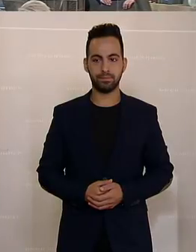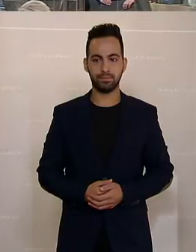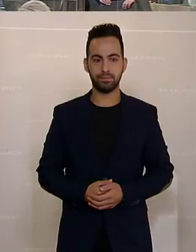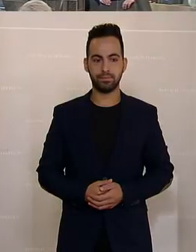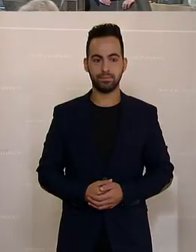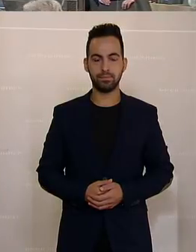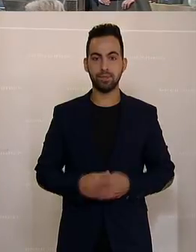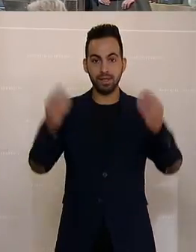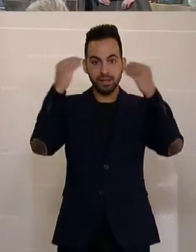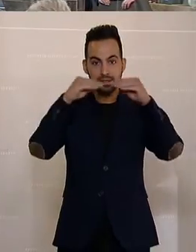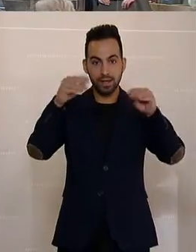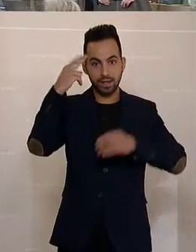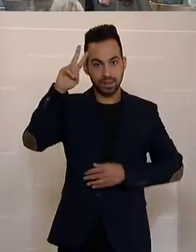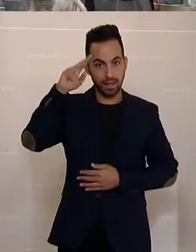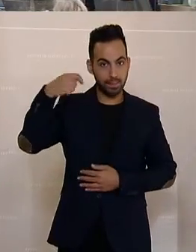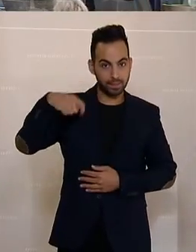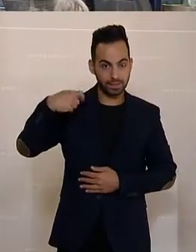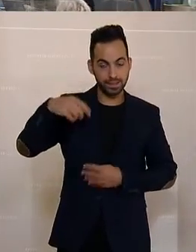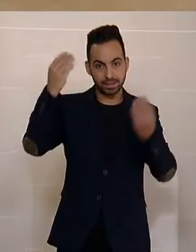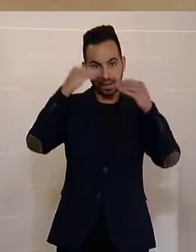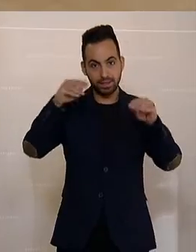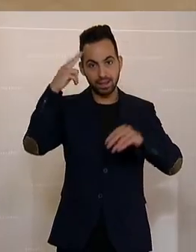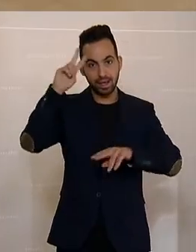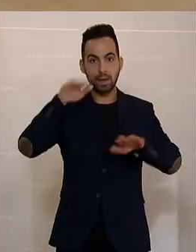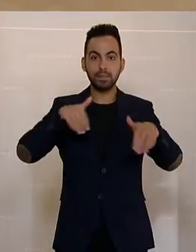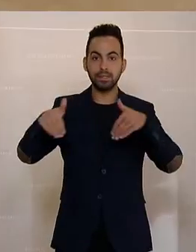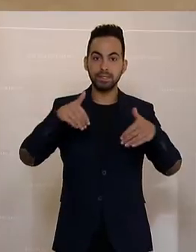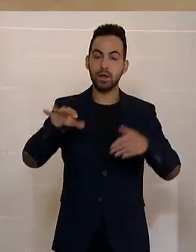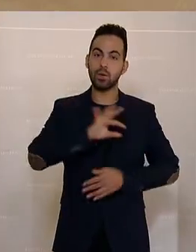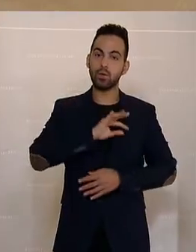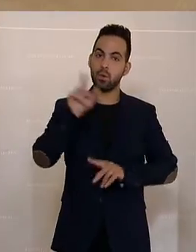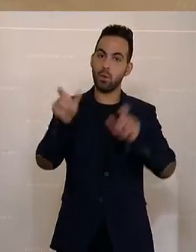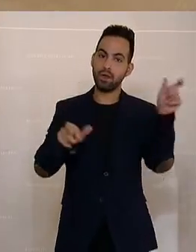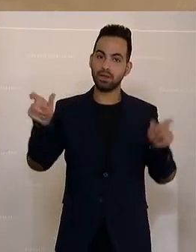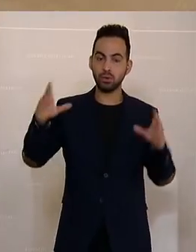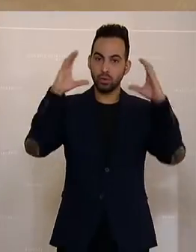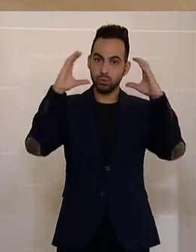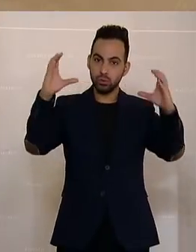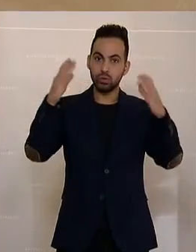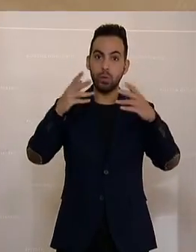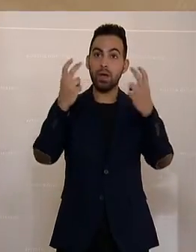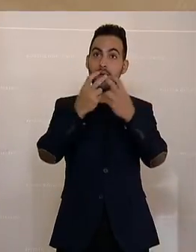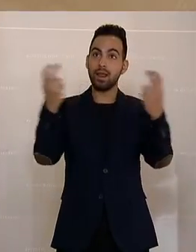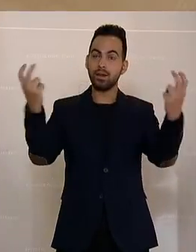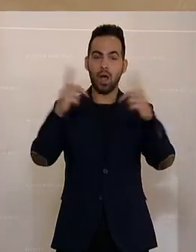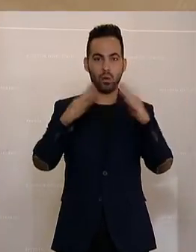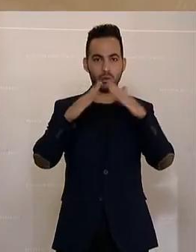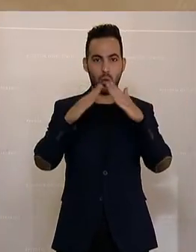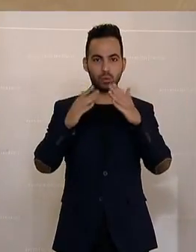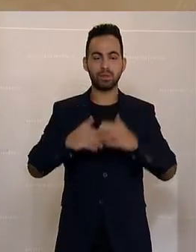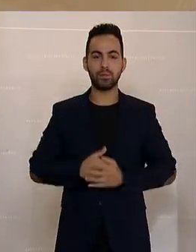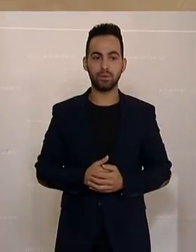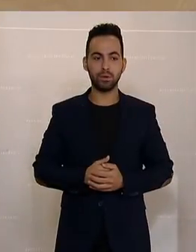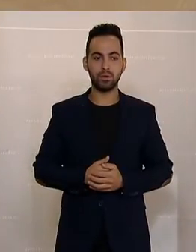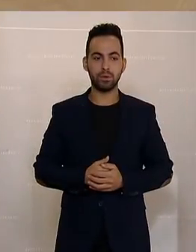Sehr geehrter Herr Präsident, sehr geehrter Herr Minister, sehr geehrte Kolleginnen, werte Zuseherinnen hier in der Galerie und auch zu Hause, ob